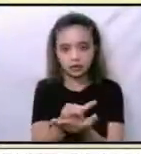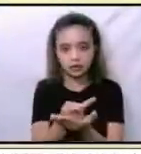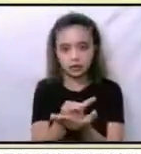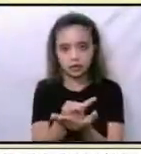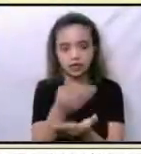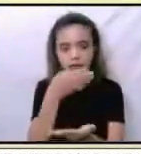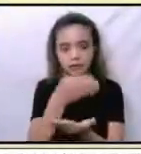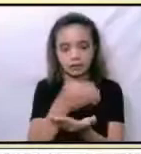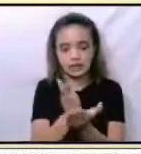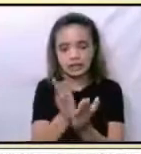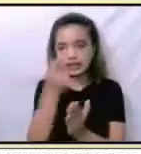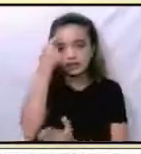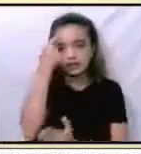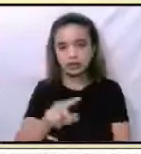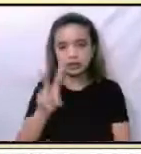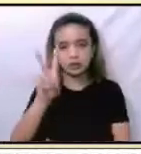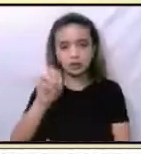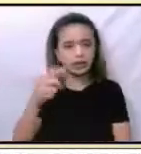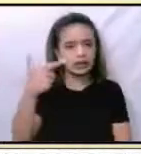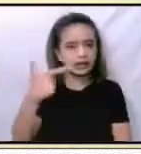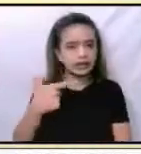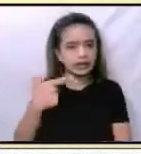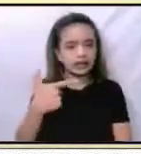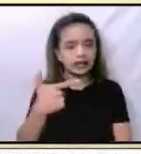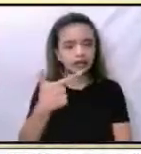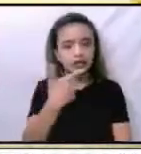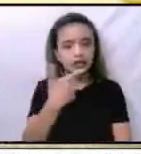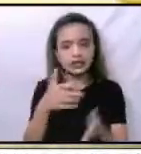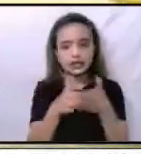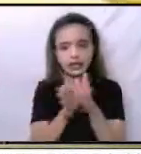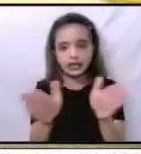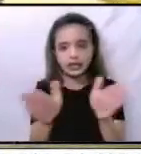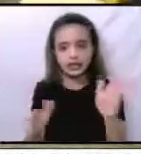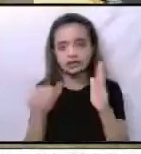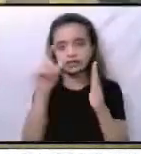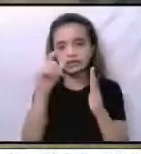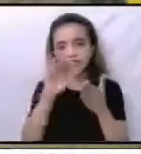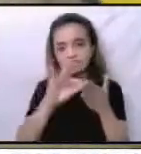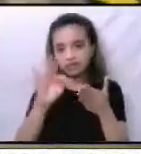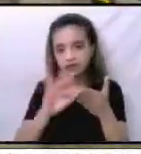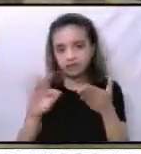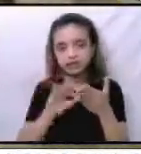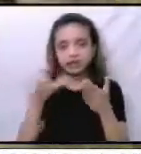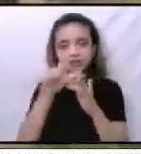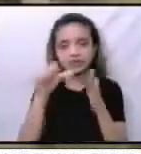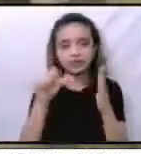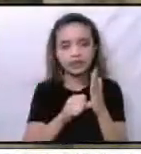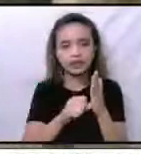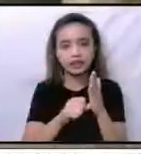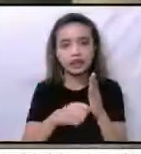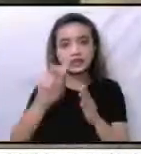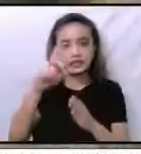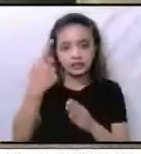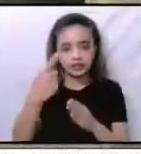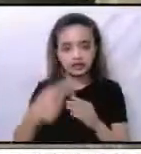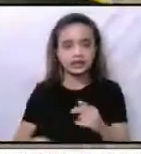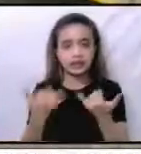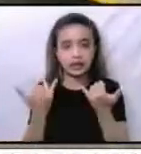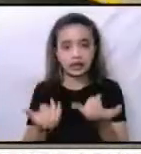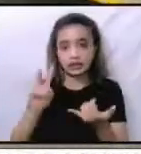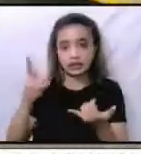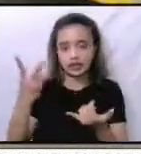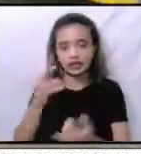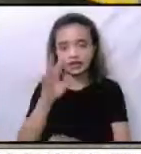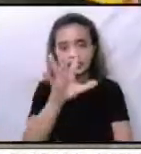2021 General Appropriations Act para sa Phase 2 na ito, habang sa Phase 1 naman ay nasa 5.56 billion